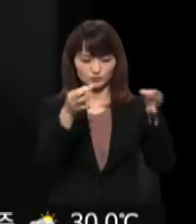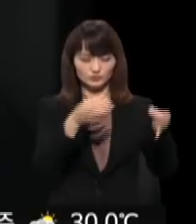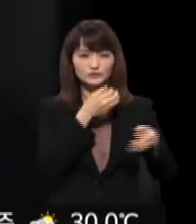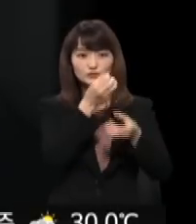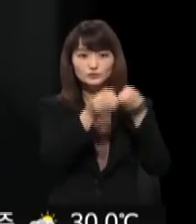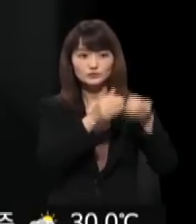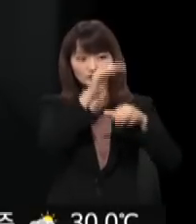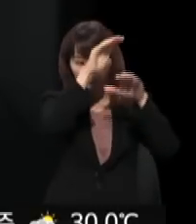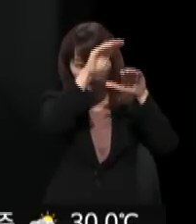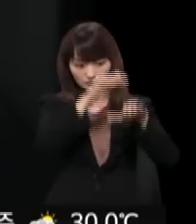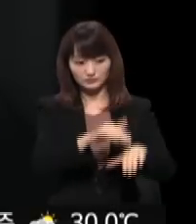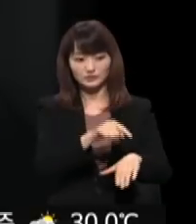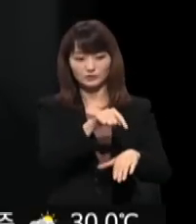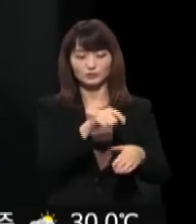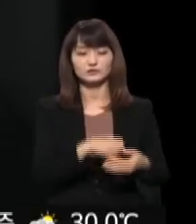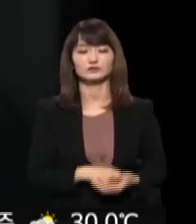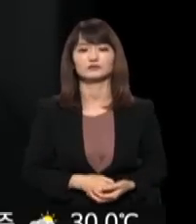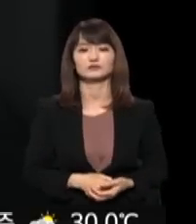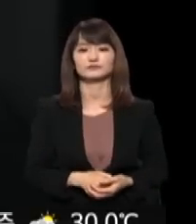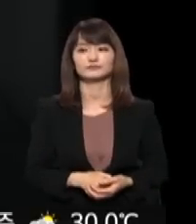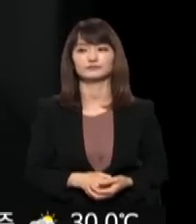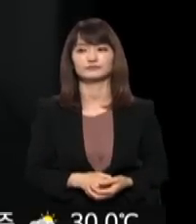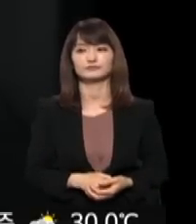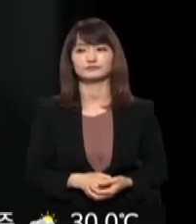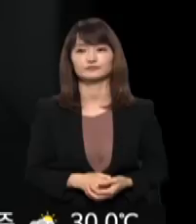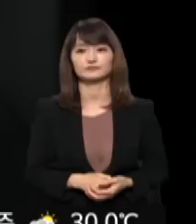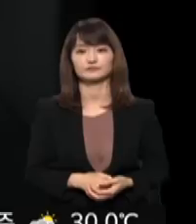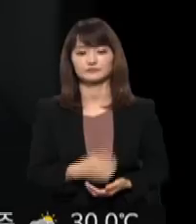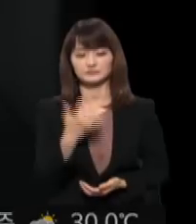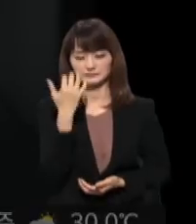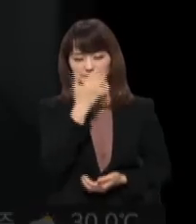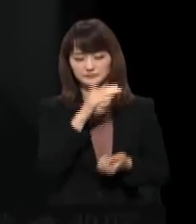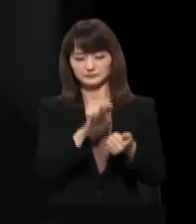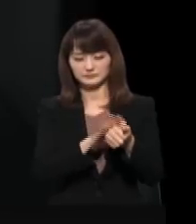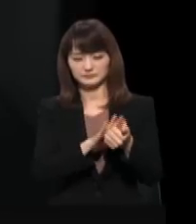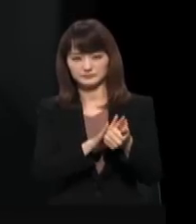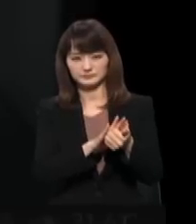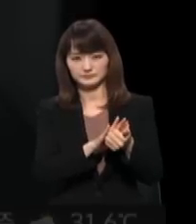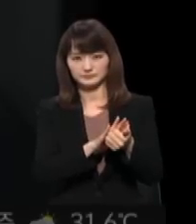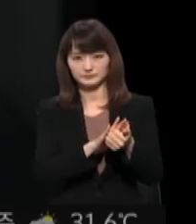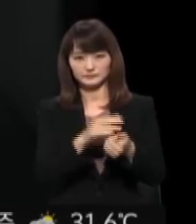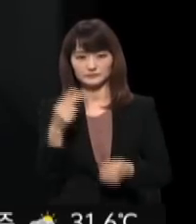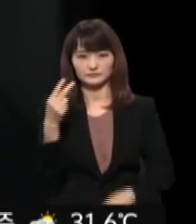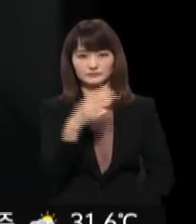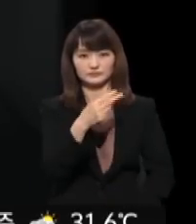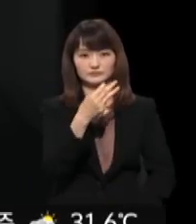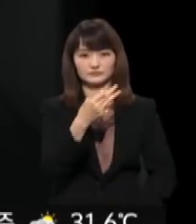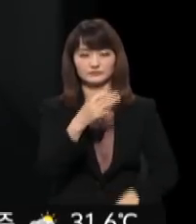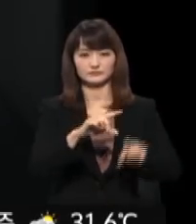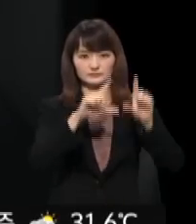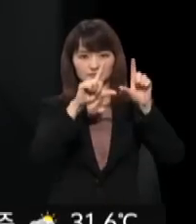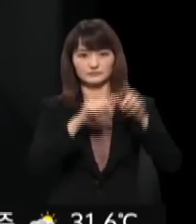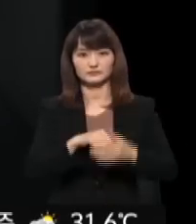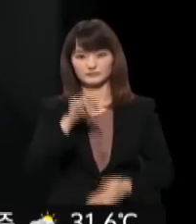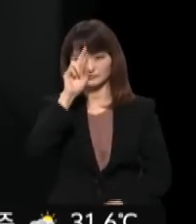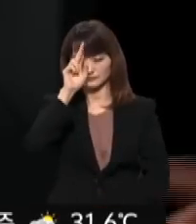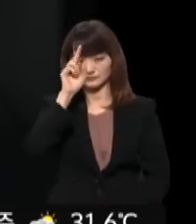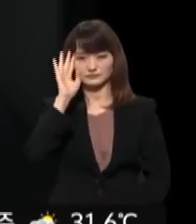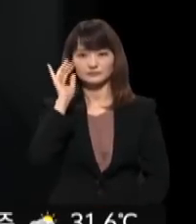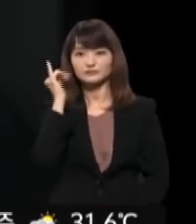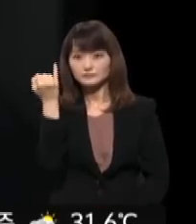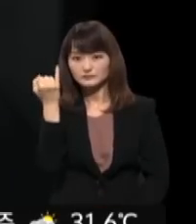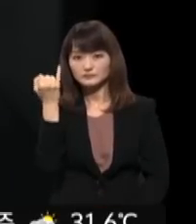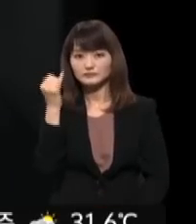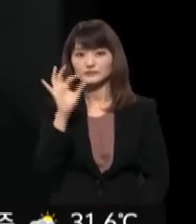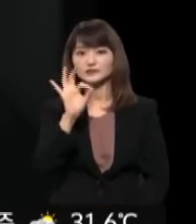보도를 통해서 알려진 걸로 보면 이른바 성적들을 포함해서 2013년도에 박근혜 전 대통령의